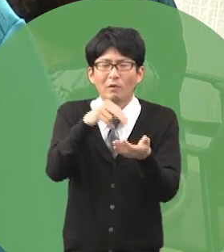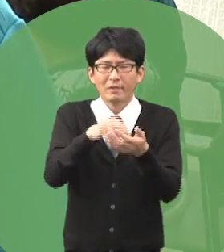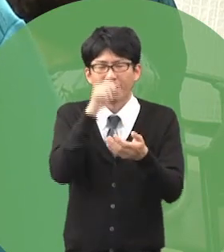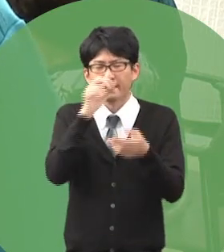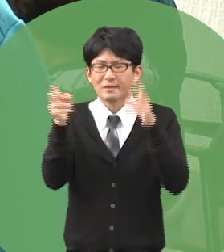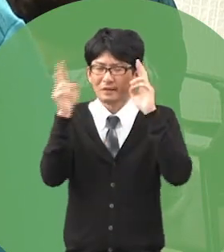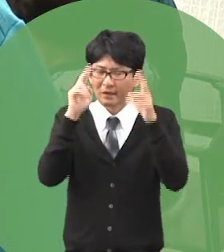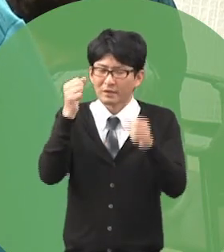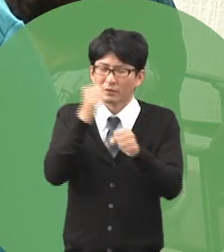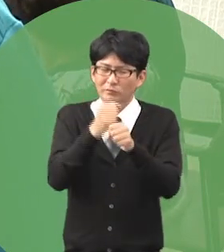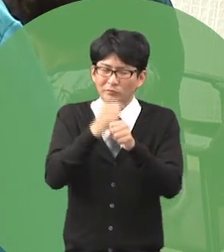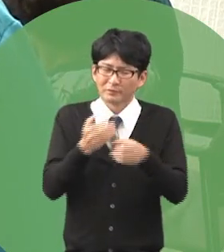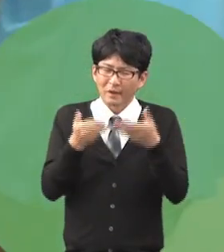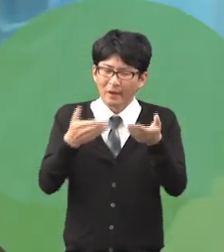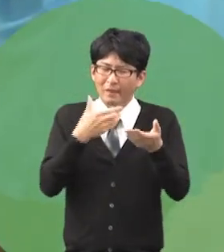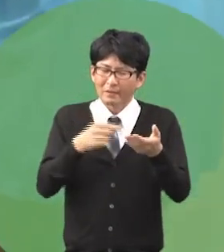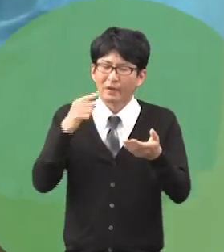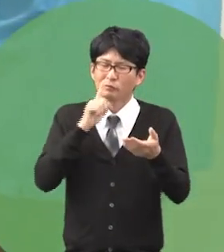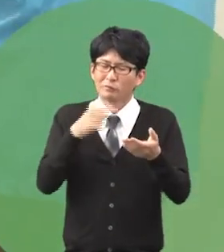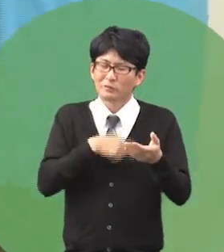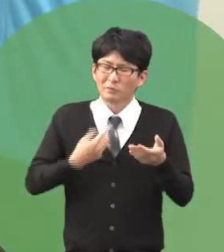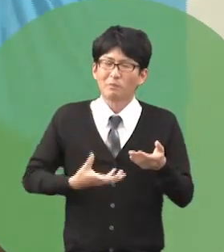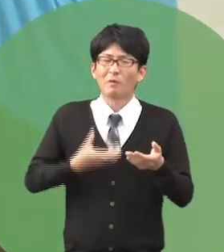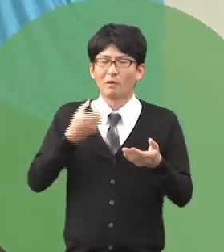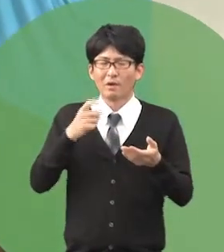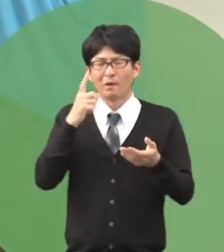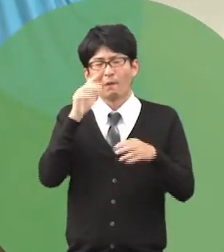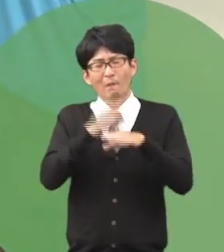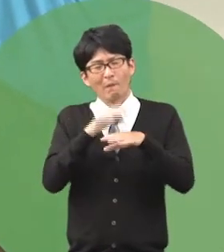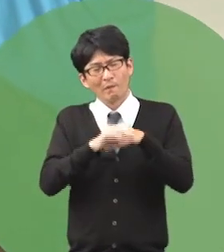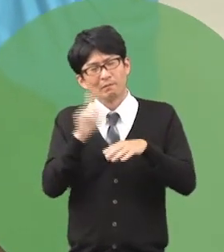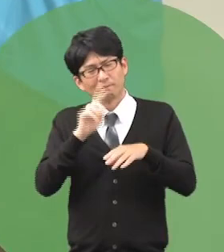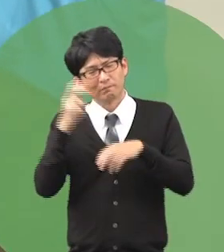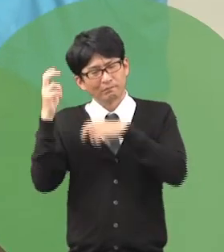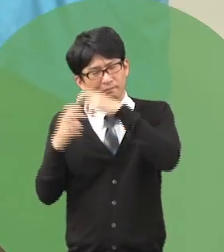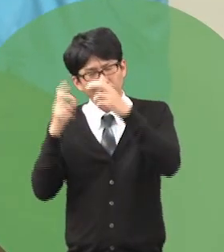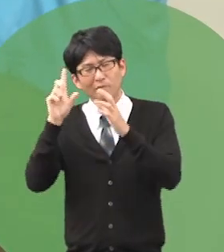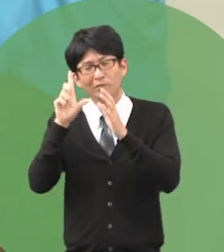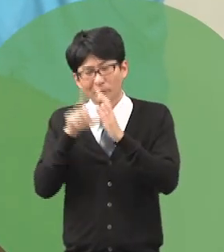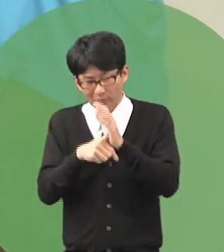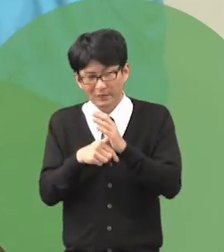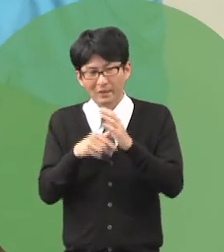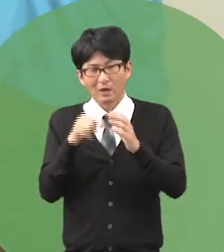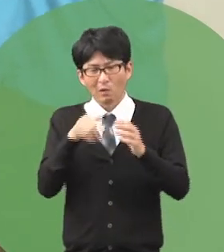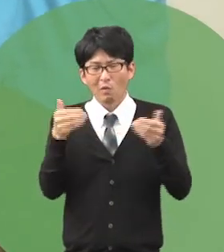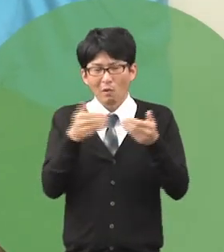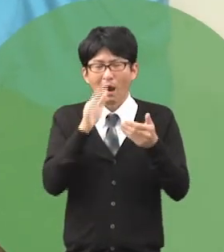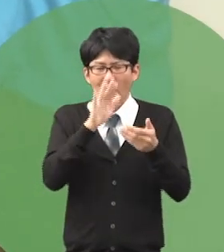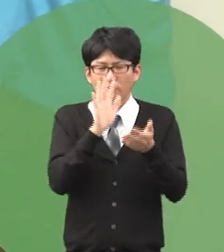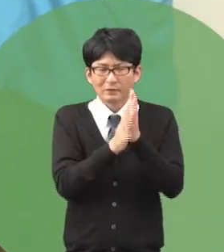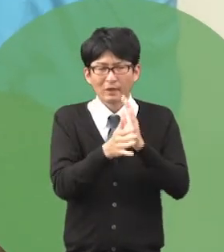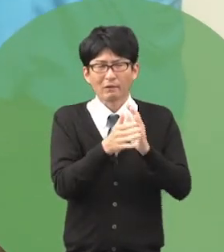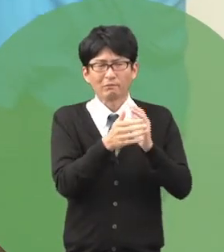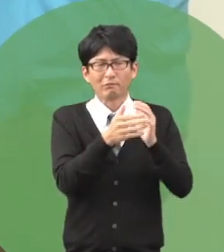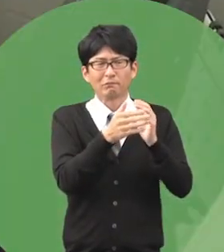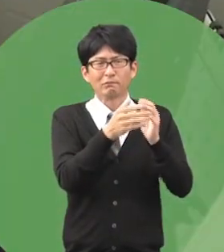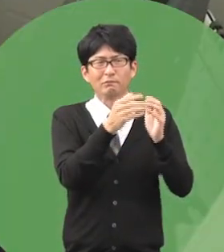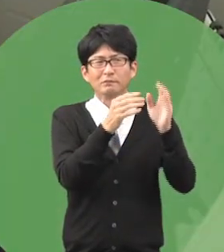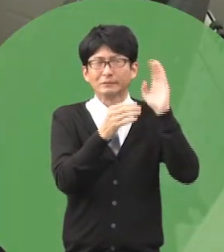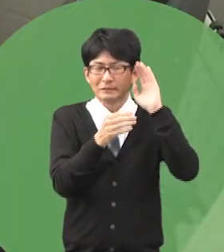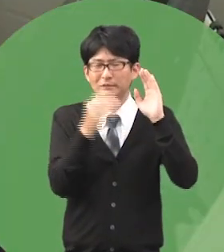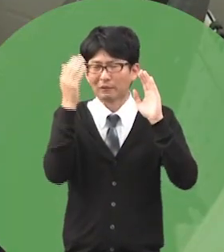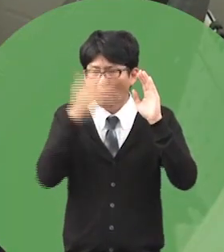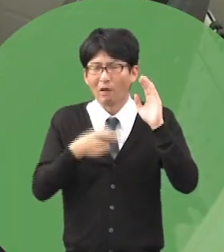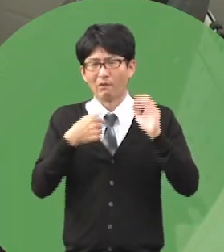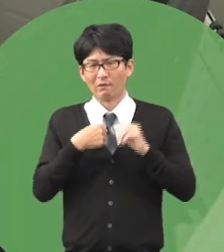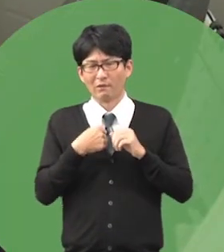社を作りたいという思いがあって、どういうふうに良くしていったらいいだろうかと悩んでる時に、この事業を紹介を受けたのがきっかけです。就業